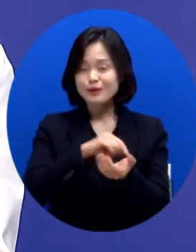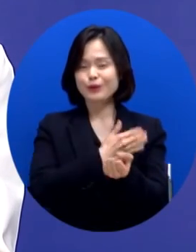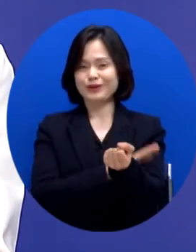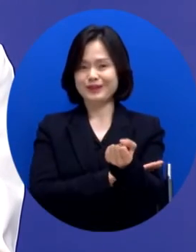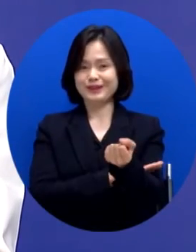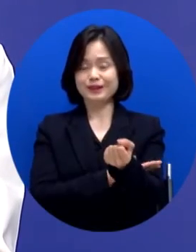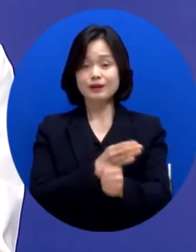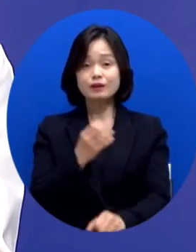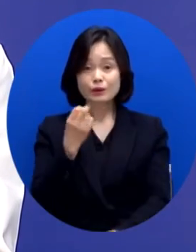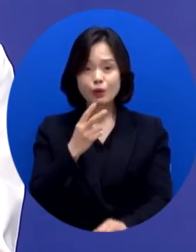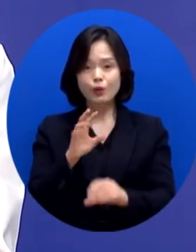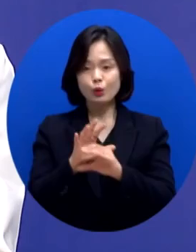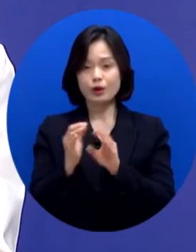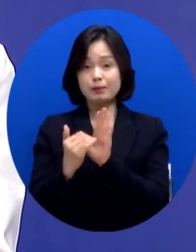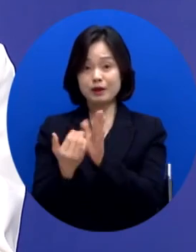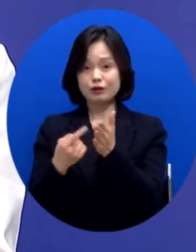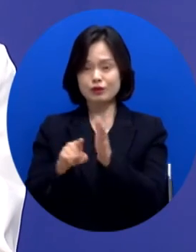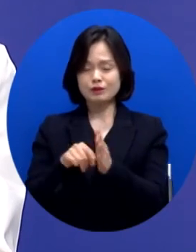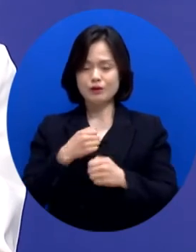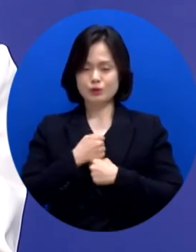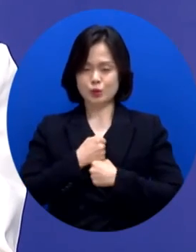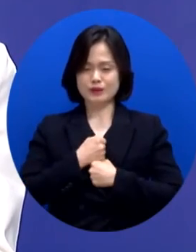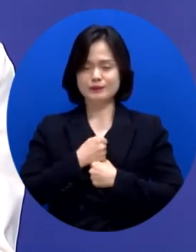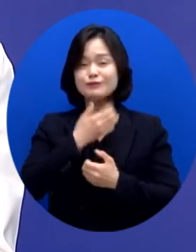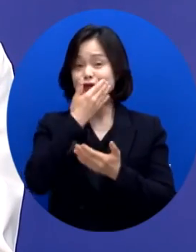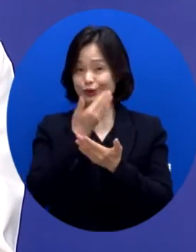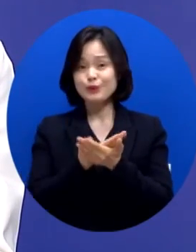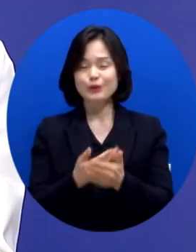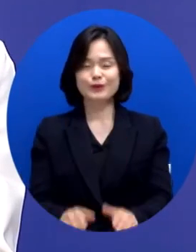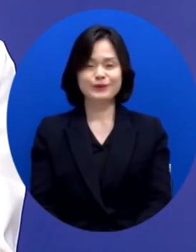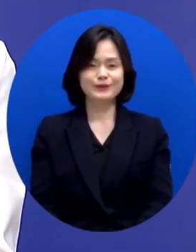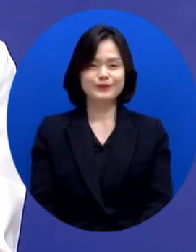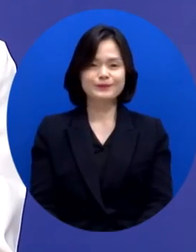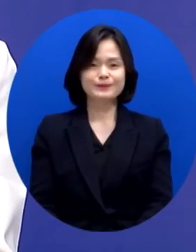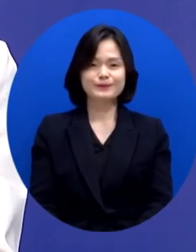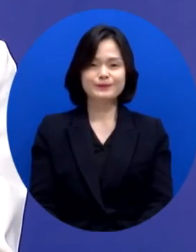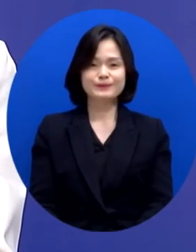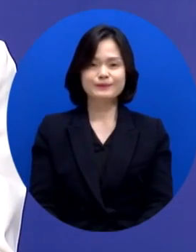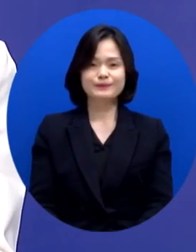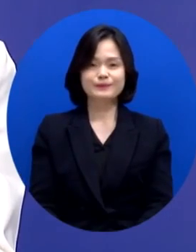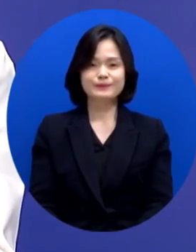방역에도 각별히 신경 써야 할 것 같습니다. 서울과 부산 지역 투표소 현장 연결해 봤습니다.